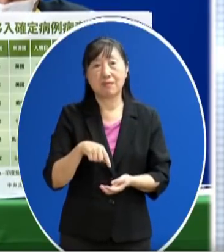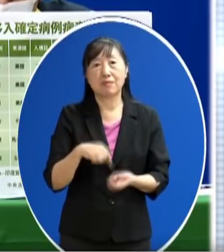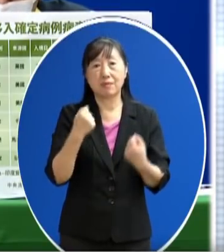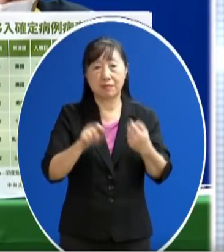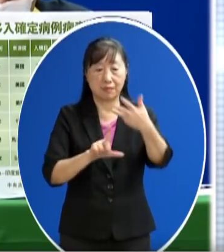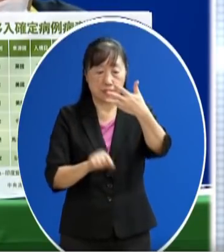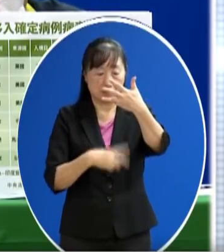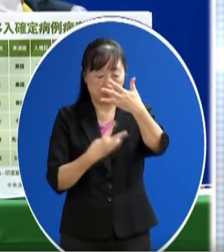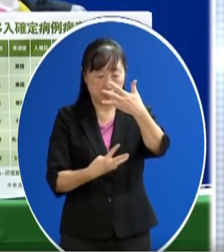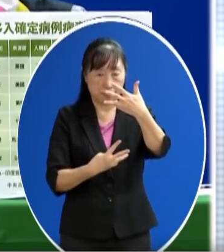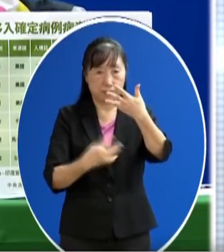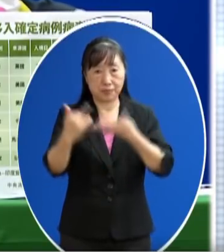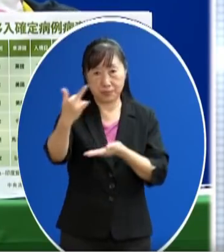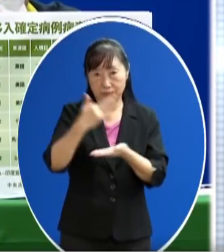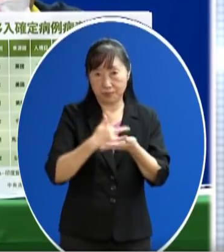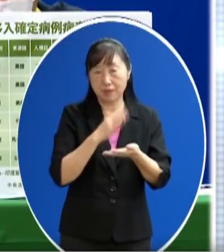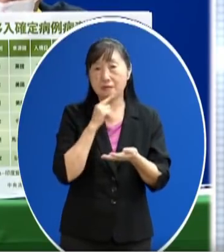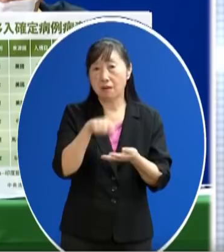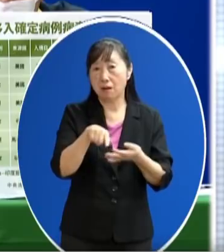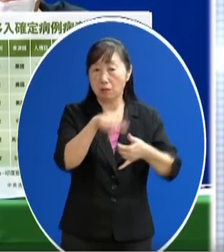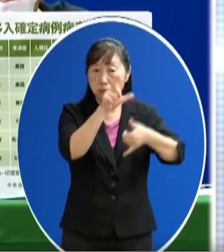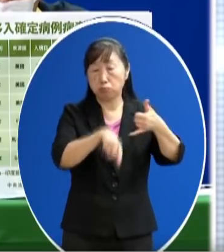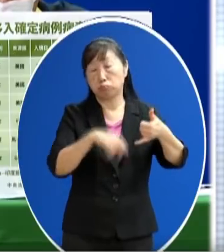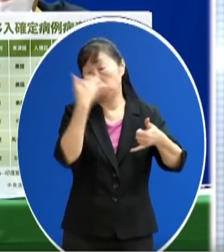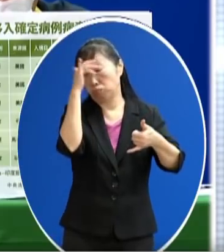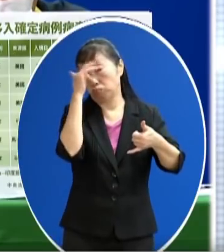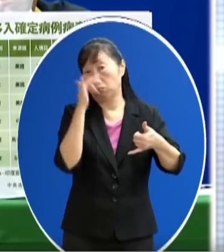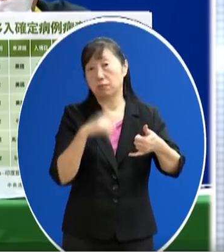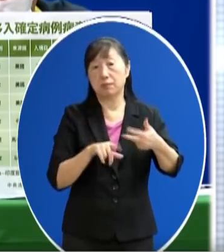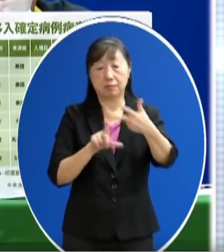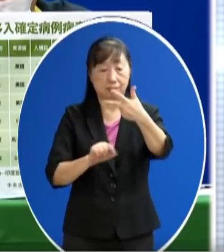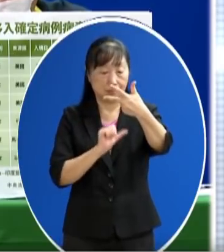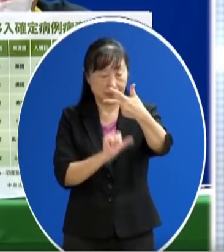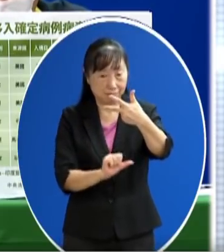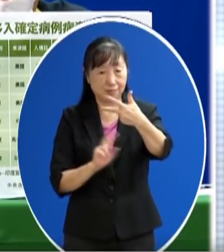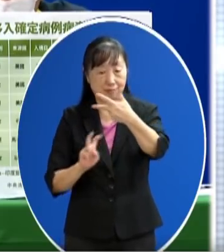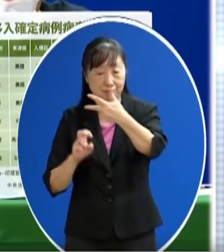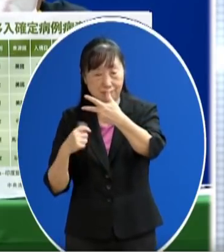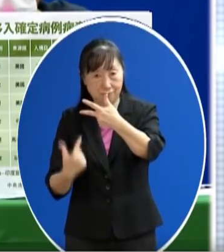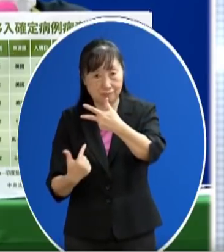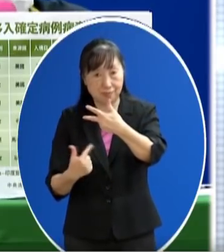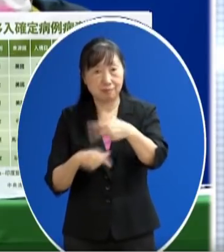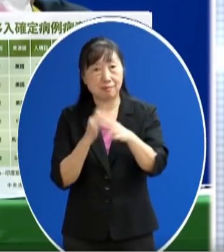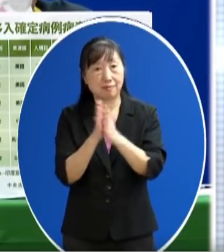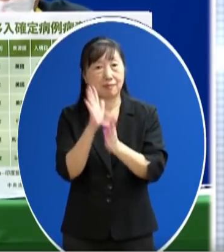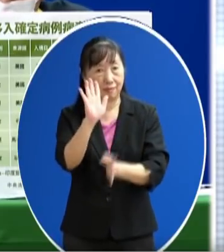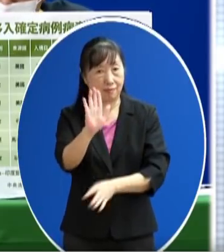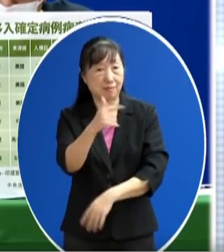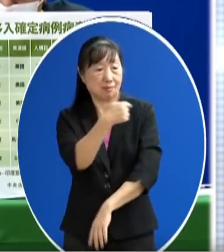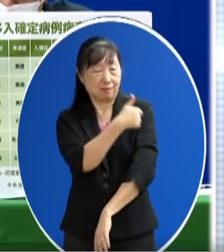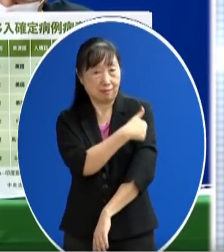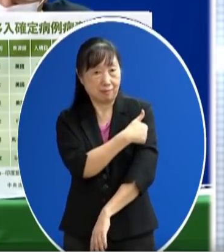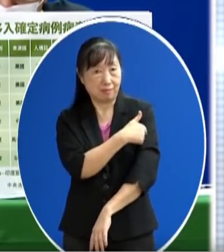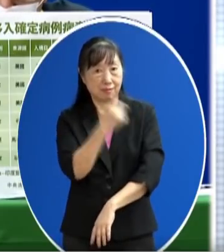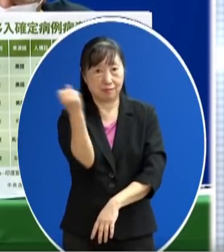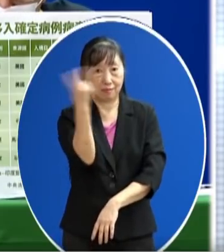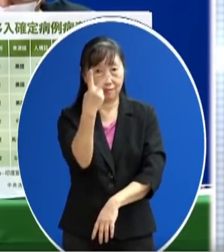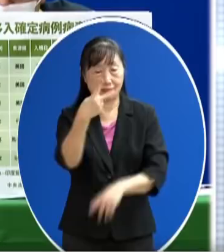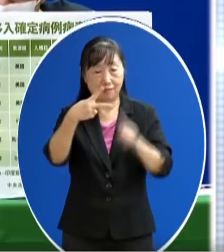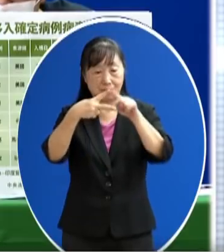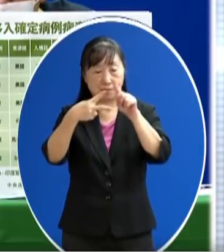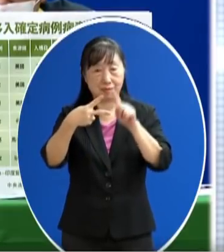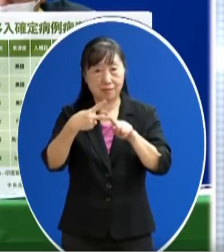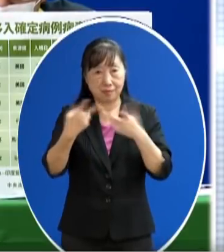境在8月3号是没有症状，先前在7月5号跟7月26号都有接种过总共2剂的辉